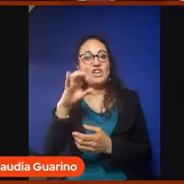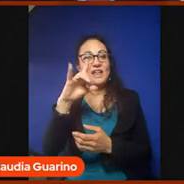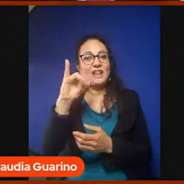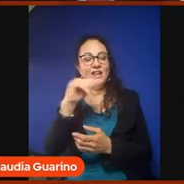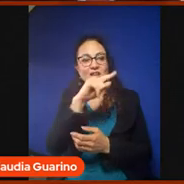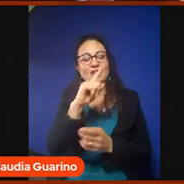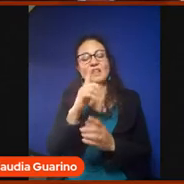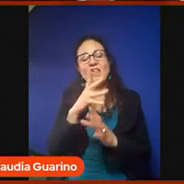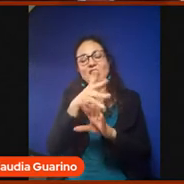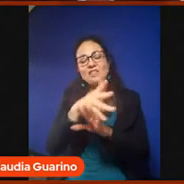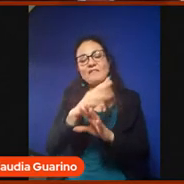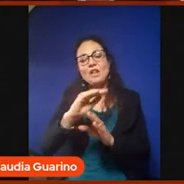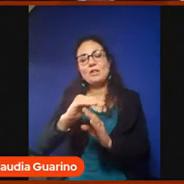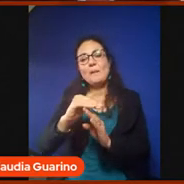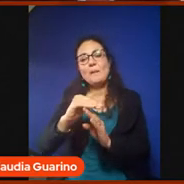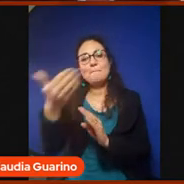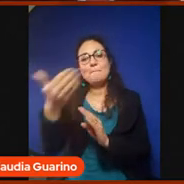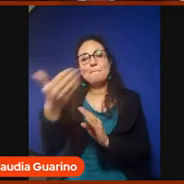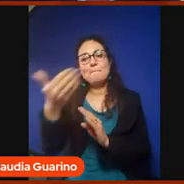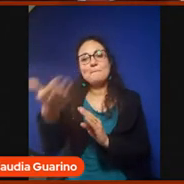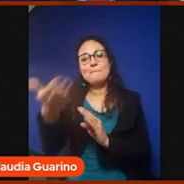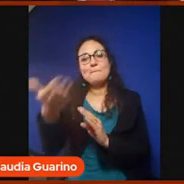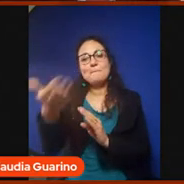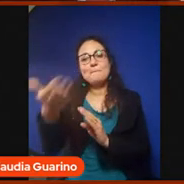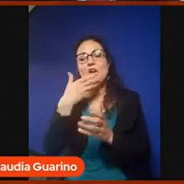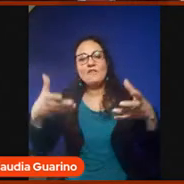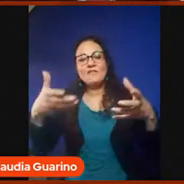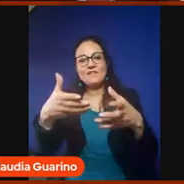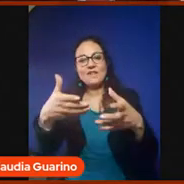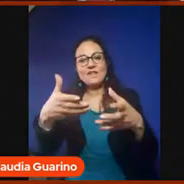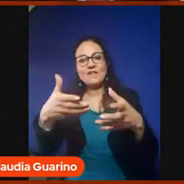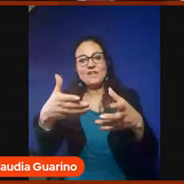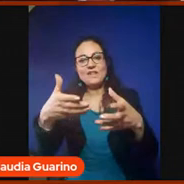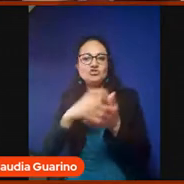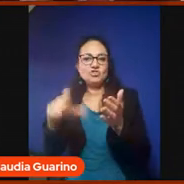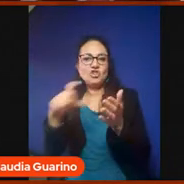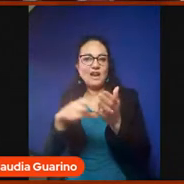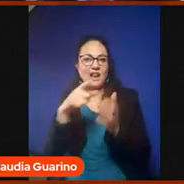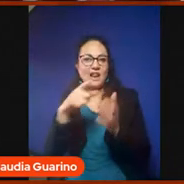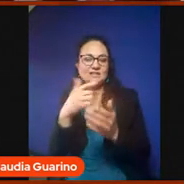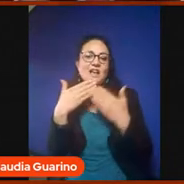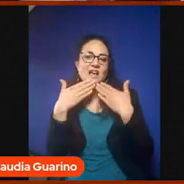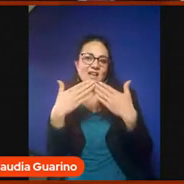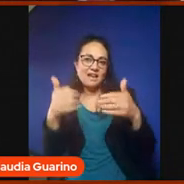un autorevole giornalista. A lei. Grazie mille. Buonasera, grazie a tutti. Grazie